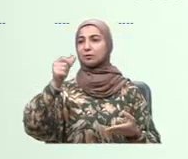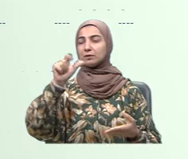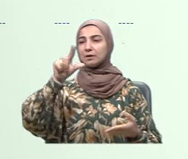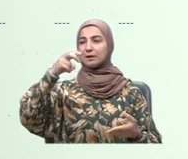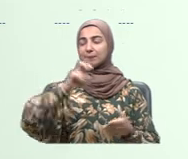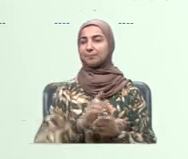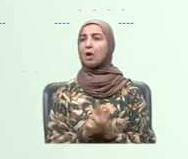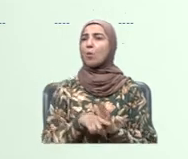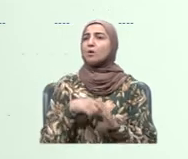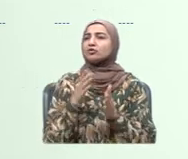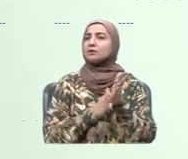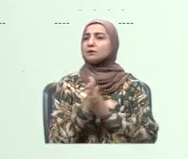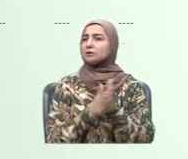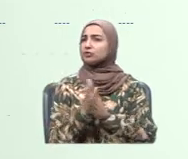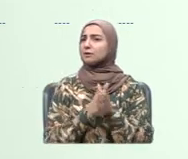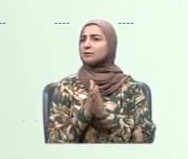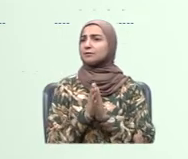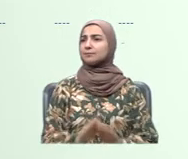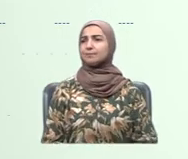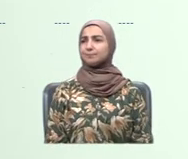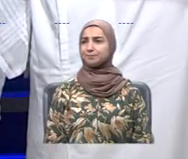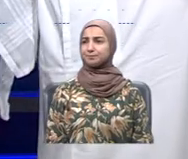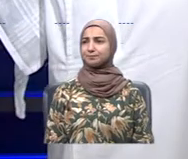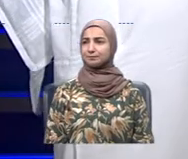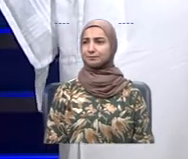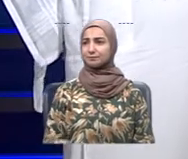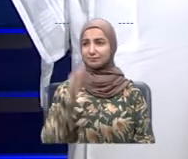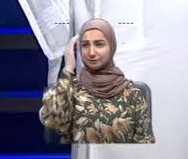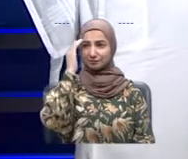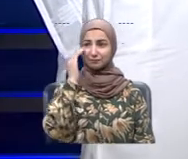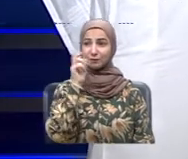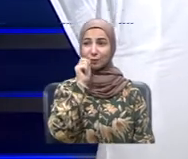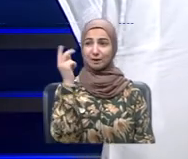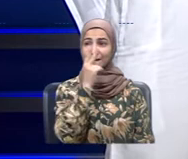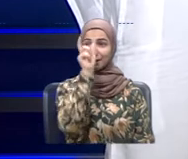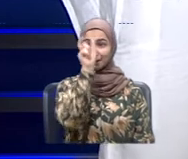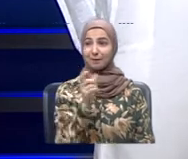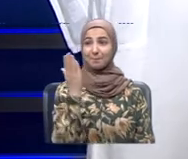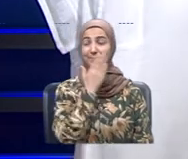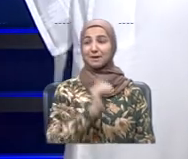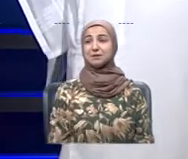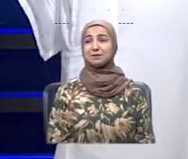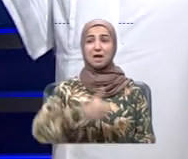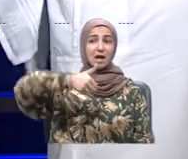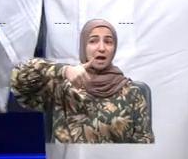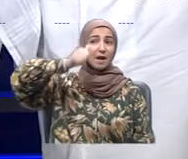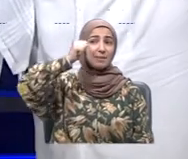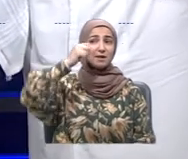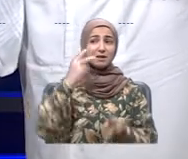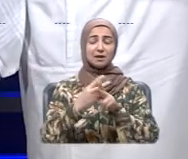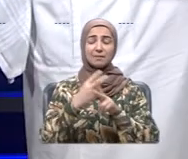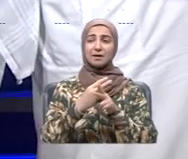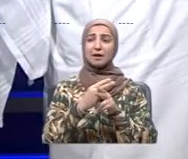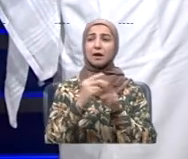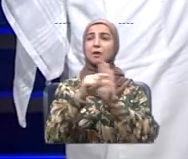بنشاط استهلالي. عزيزي الطالب، تعرفت في نص سابق في هذا المقرر